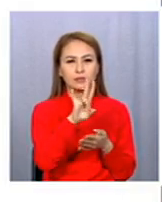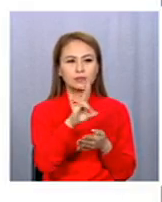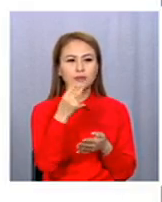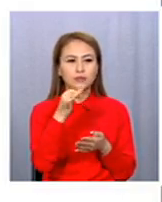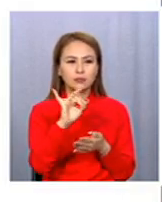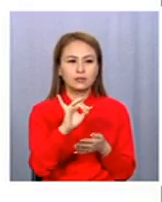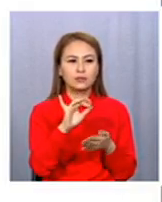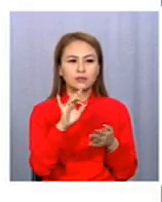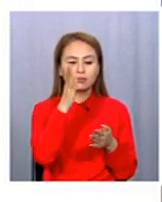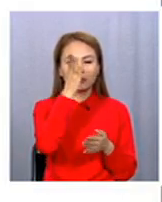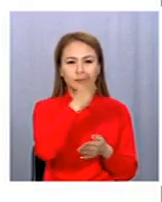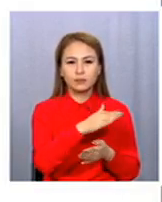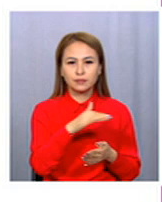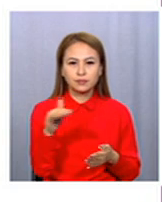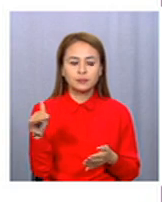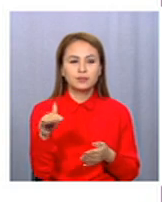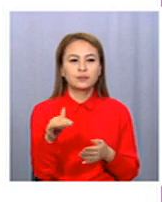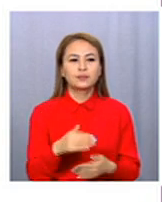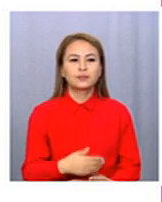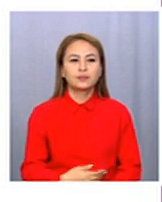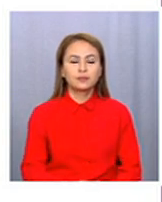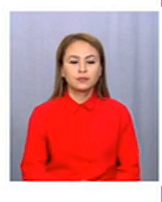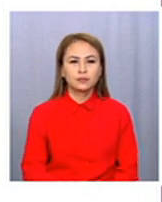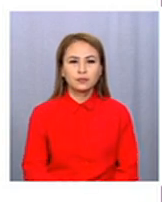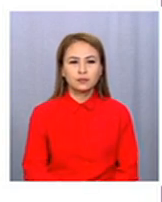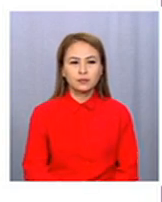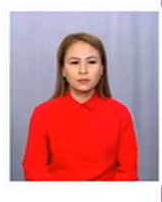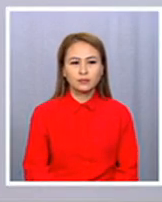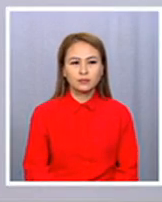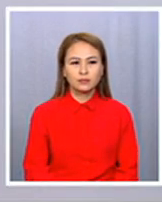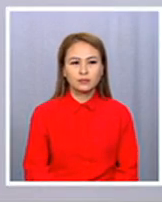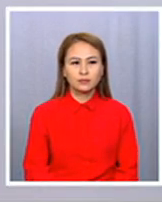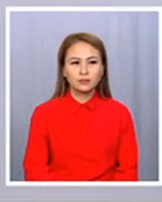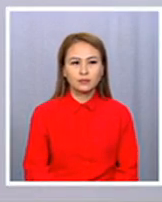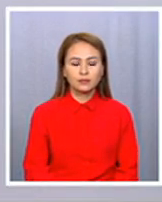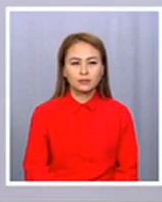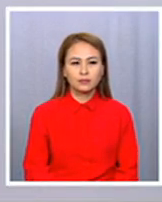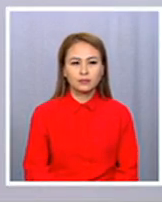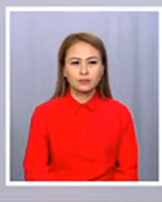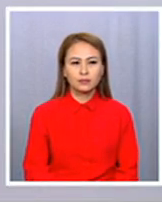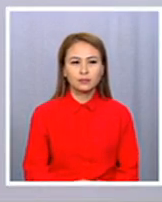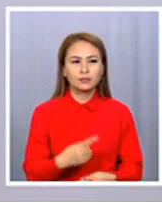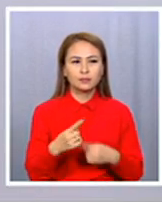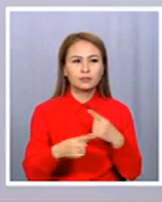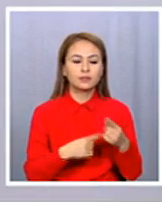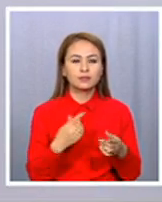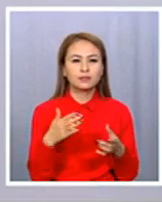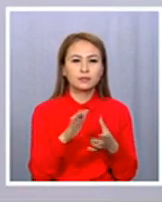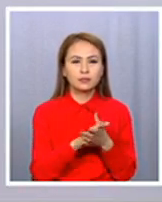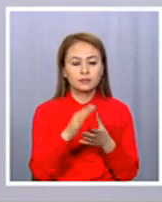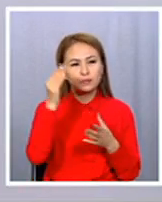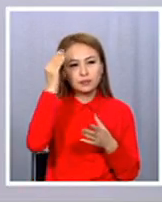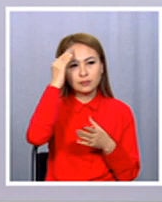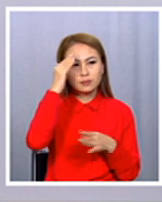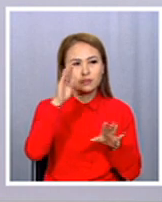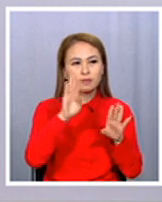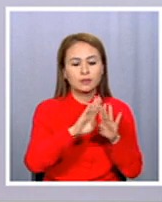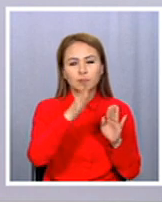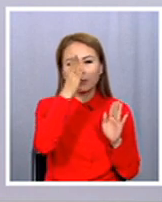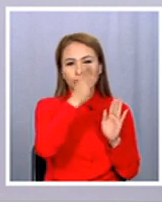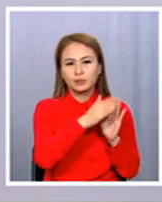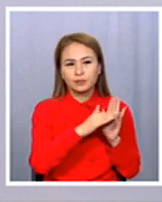сәулелері осы бұрышымыздың қабырғалары болып есептеледі. Ал енді балар, келесі танысатын ұғымымыз